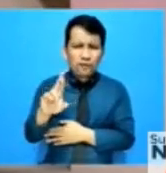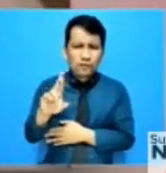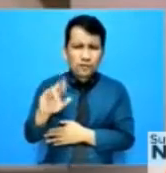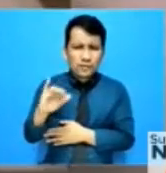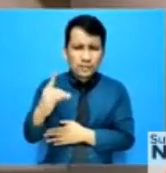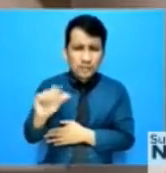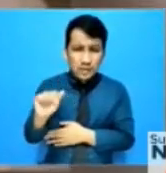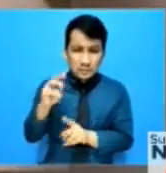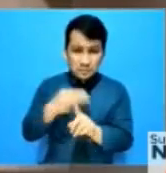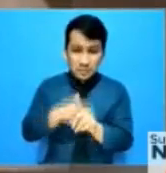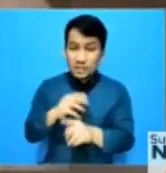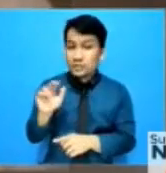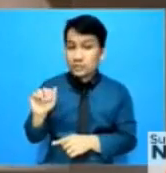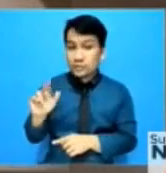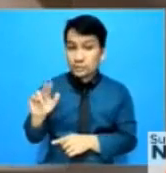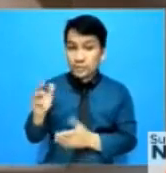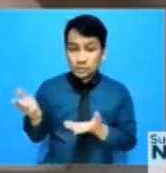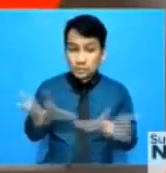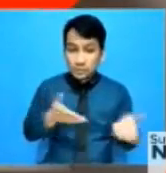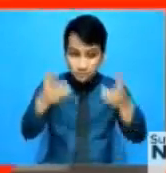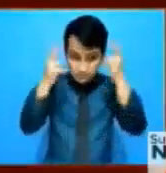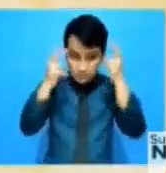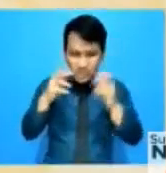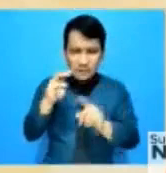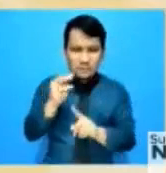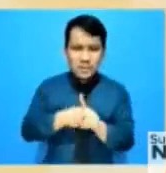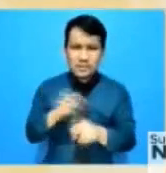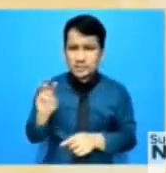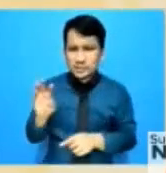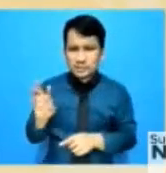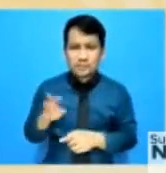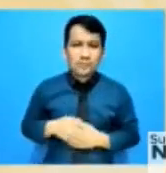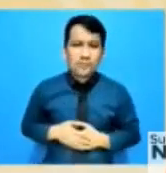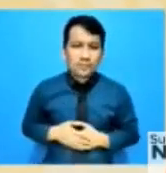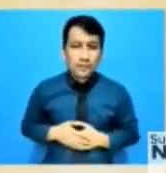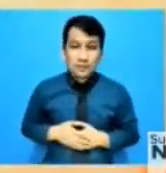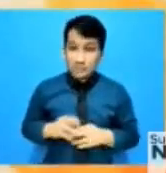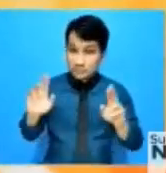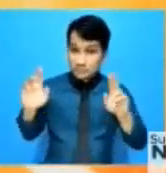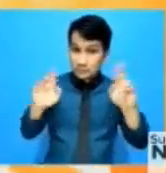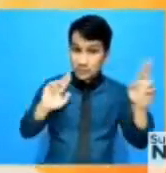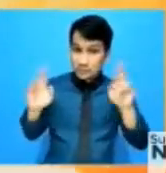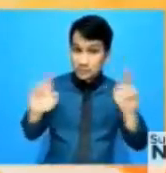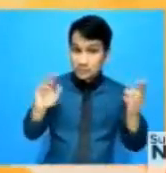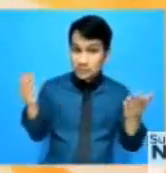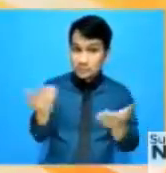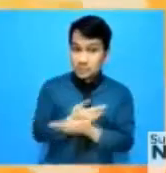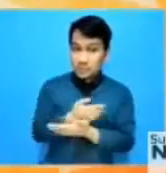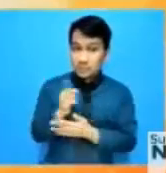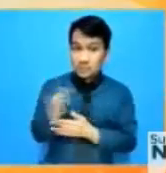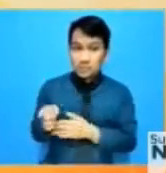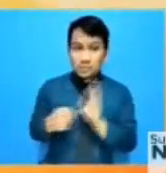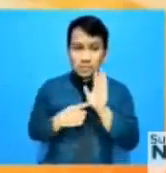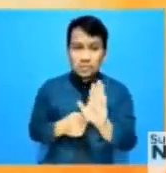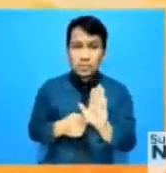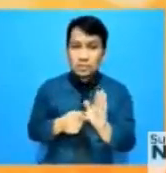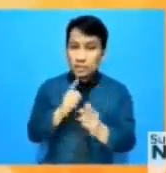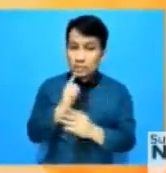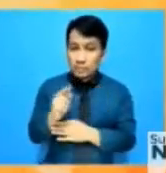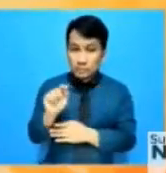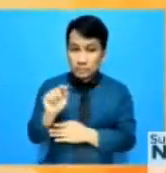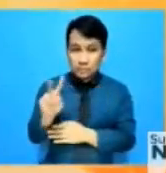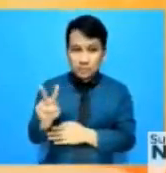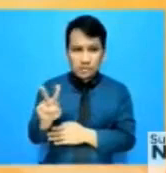13 bago ang coronation night sa May 16. Handa na ba kayo sa pasabog ng reality talent show ng TV5